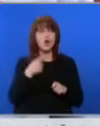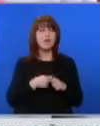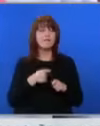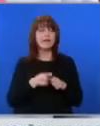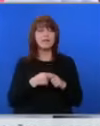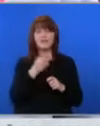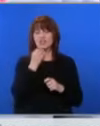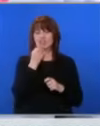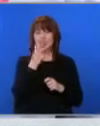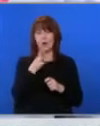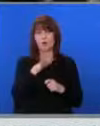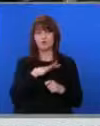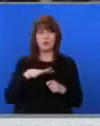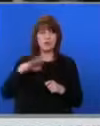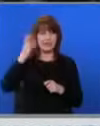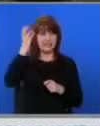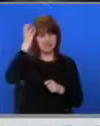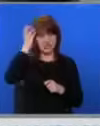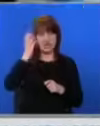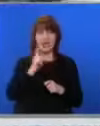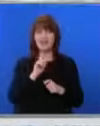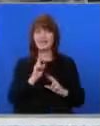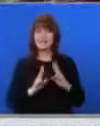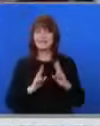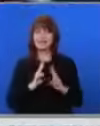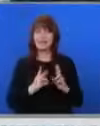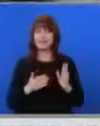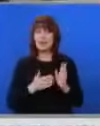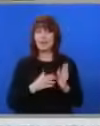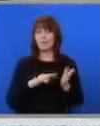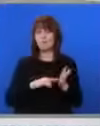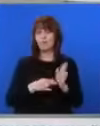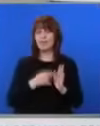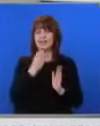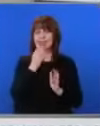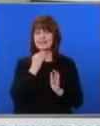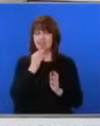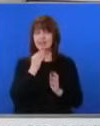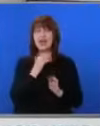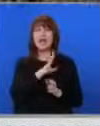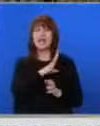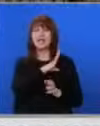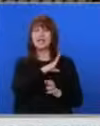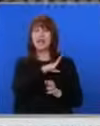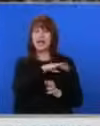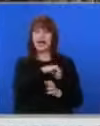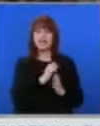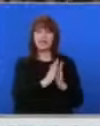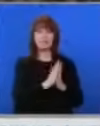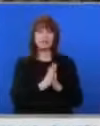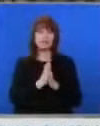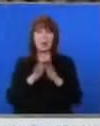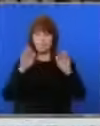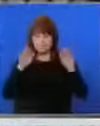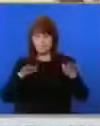някои страхотни неща за страната. Несъгласни към неговата политика към Израел и войната в Газа, обаче призоваха американските